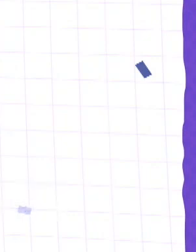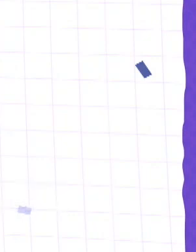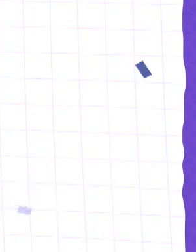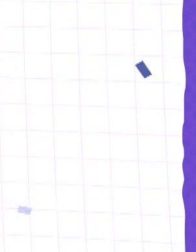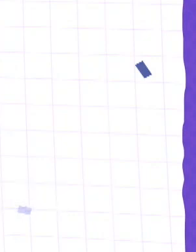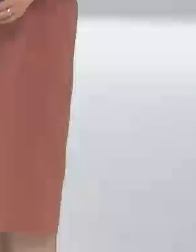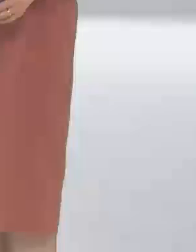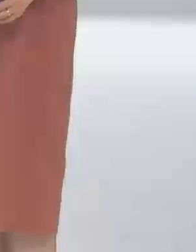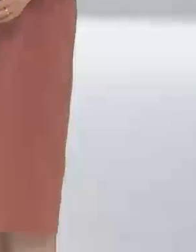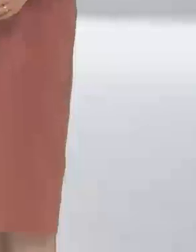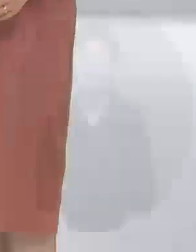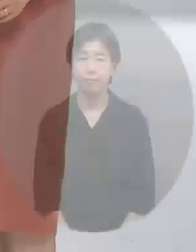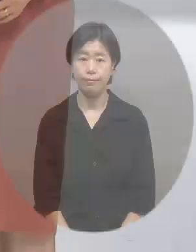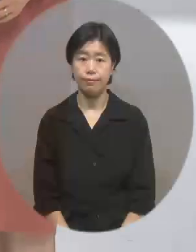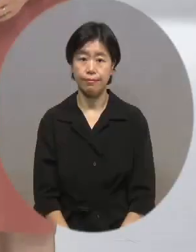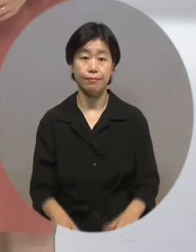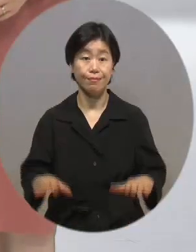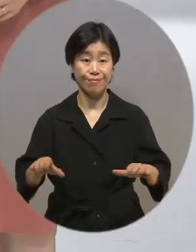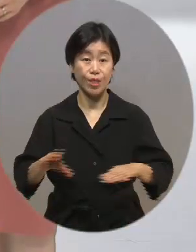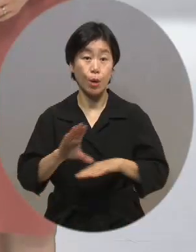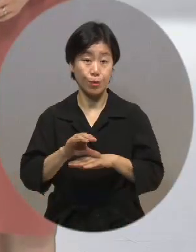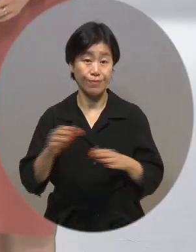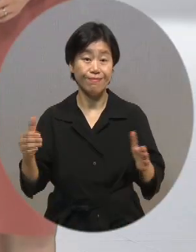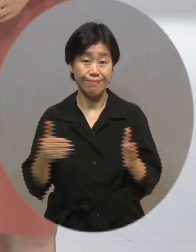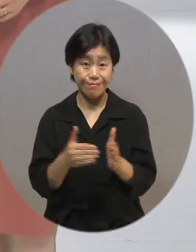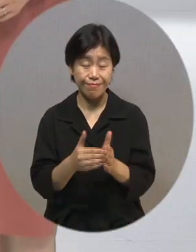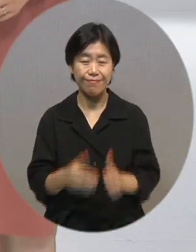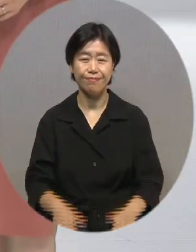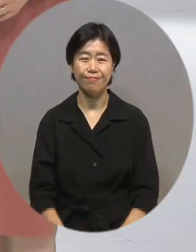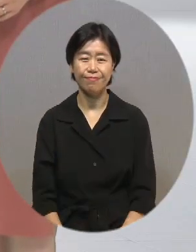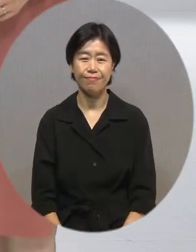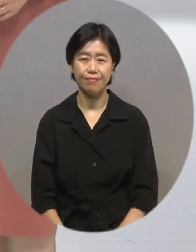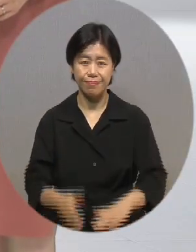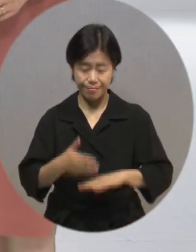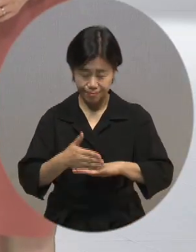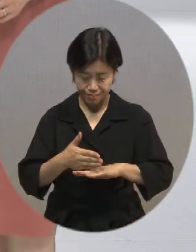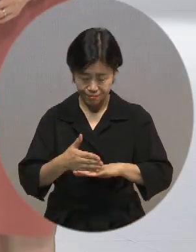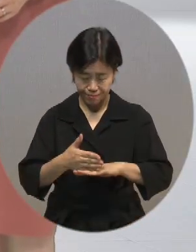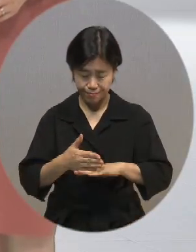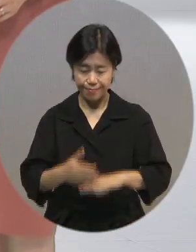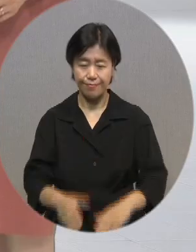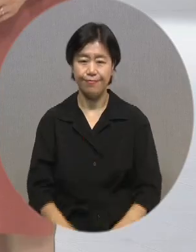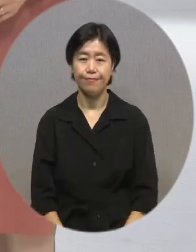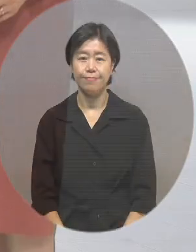이상으로 통일 나우를 마칩니다. 시청해주신 여러분 고맙습니다.